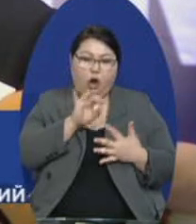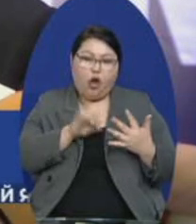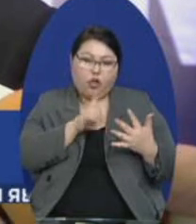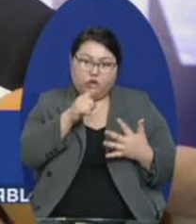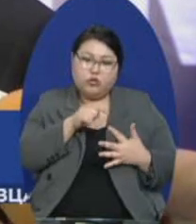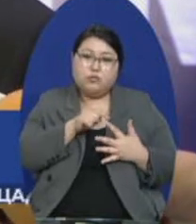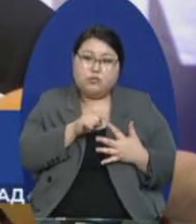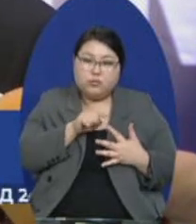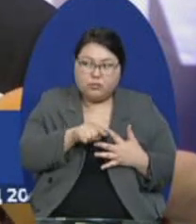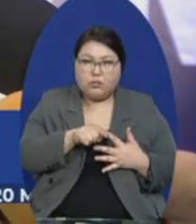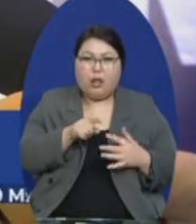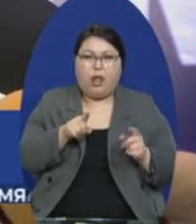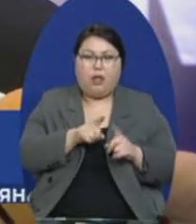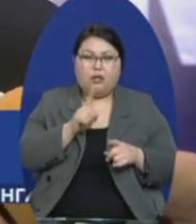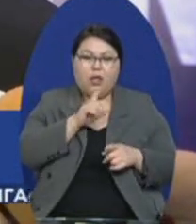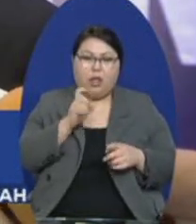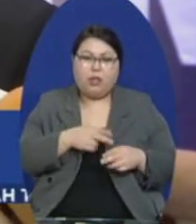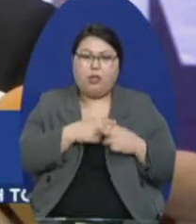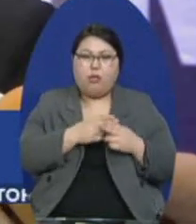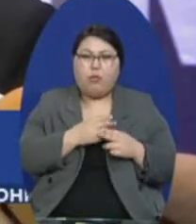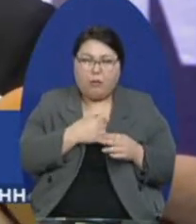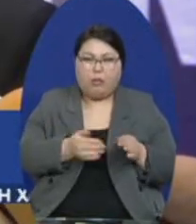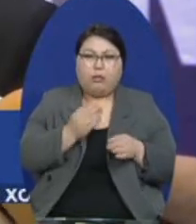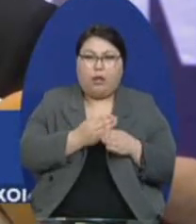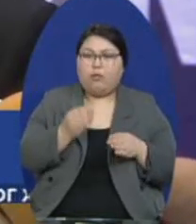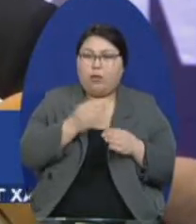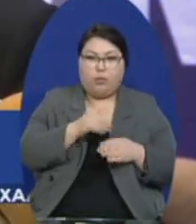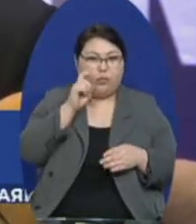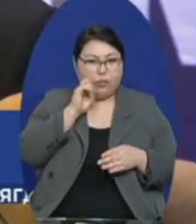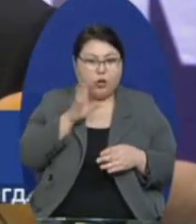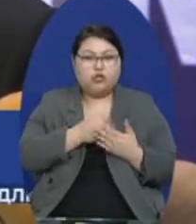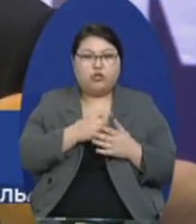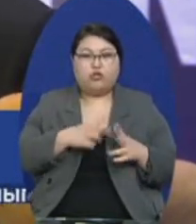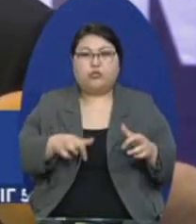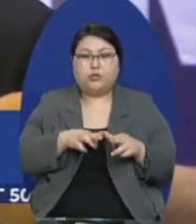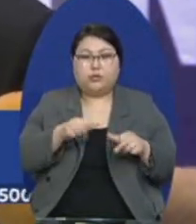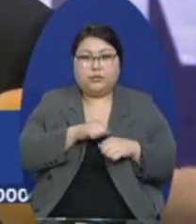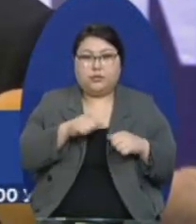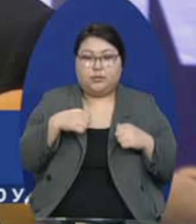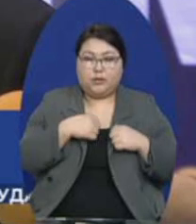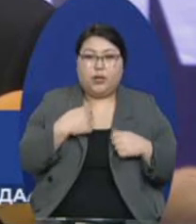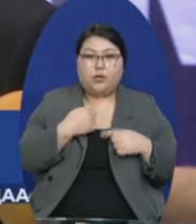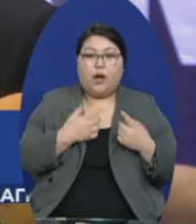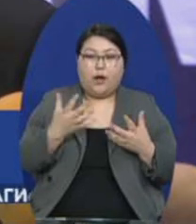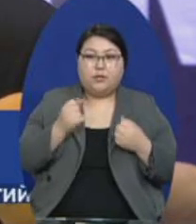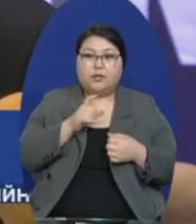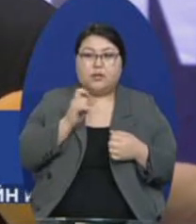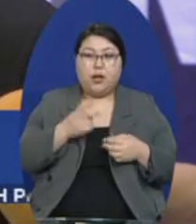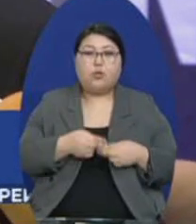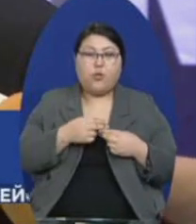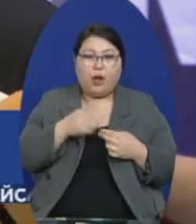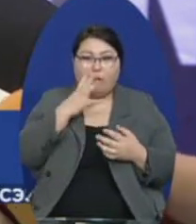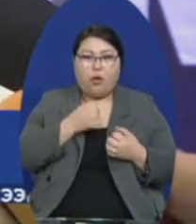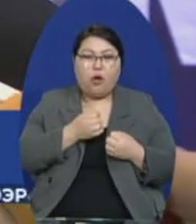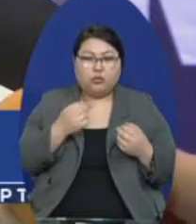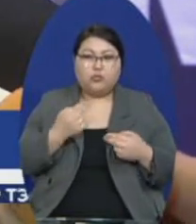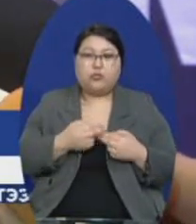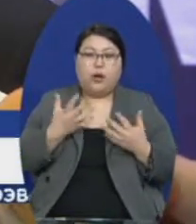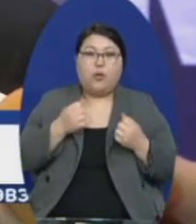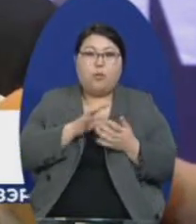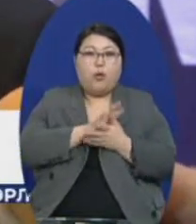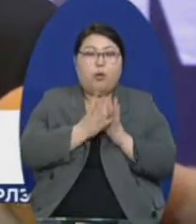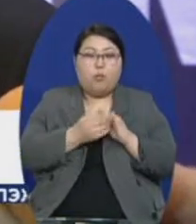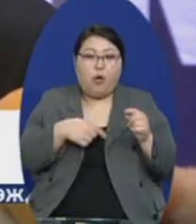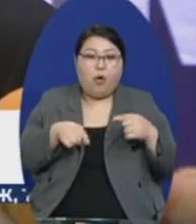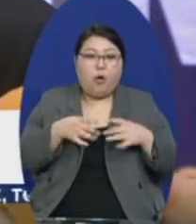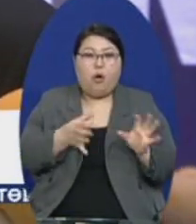тусламжуудыг давхцуулахгүй байя. Одоо шинэ хөгжлийн бэрхшээлтэй иргэдийн талаар авсан одоо ингээд зээл тусламжууд бол маш их олон зээл тусламж авсан мөртлөө хоорондоо